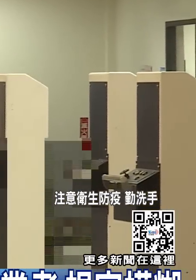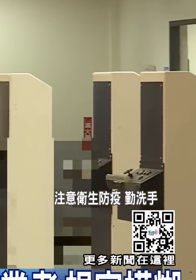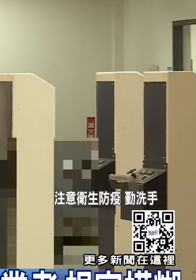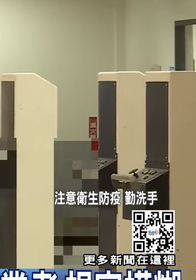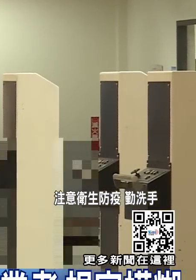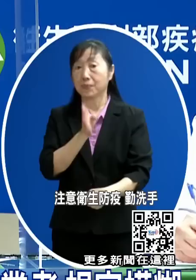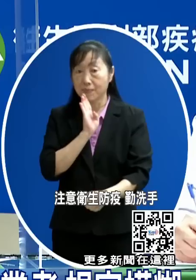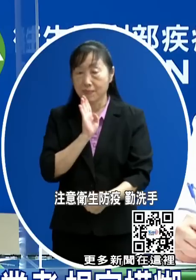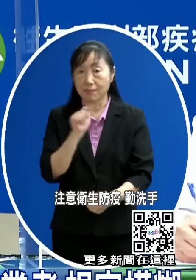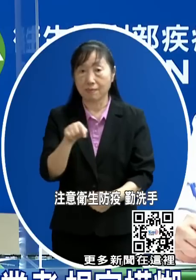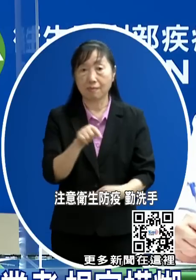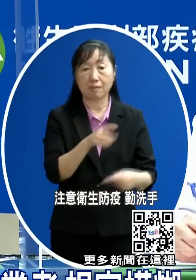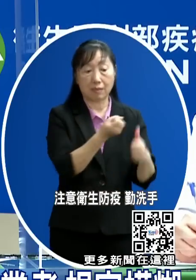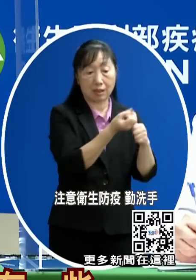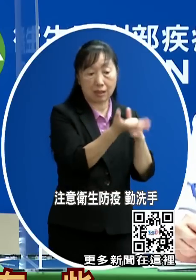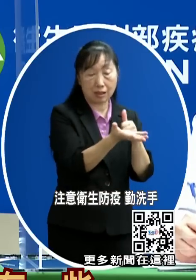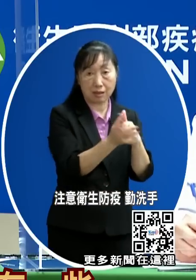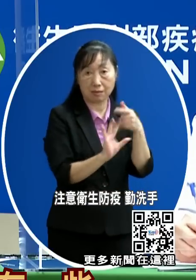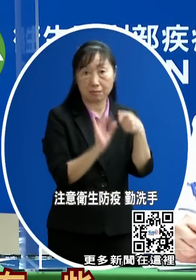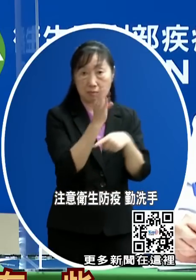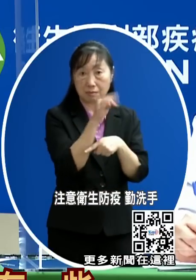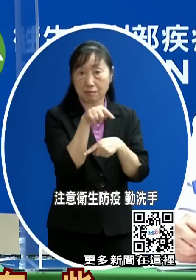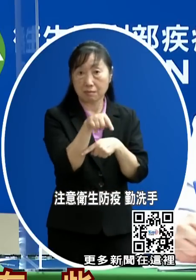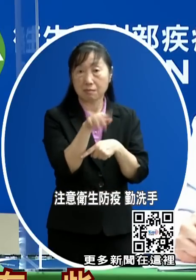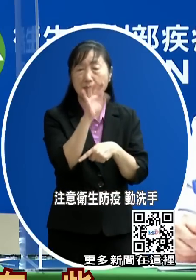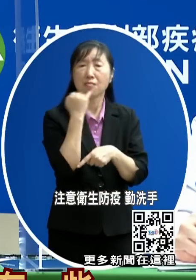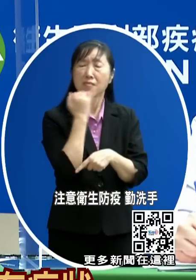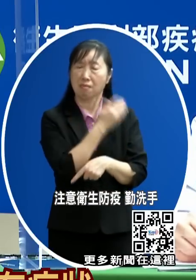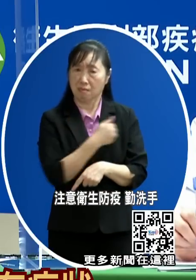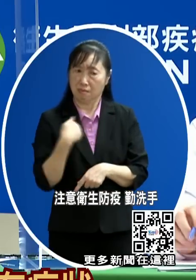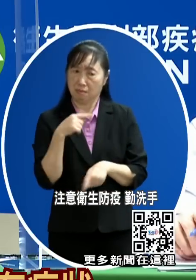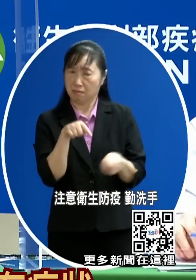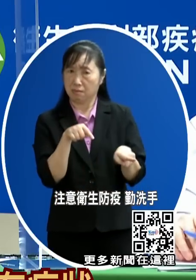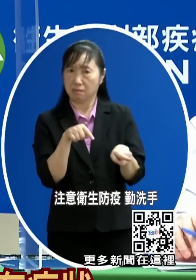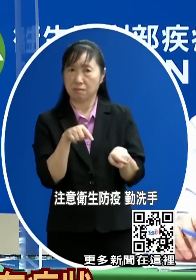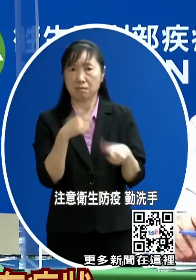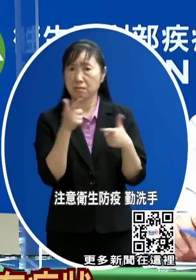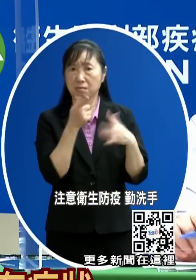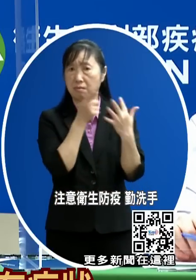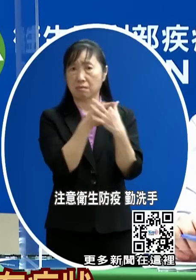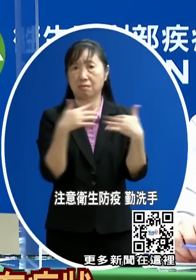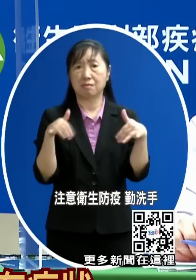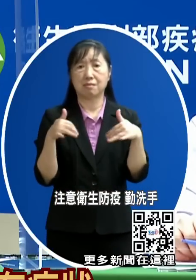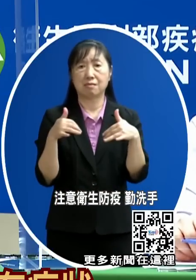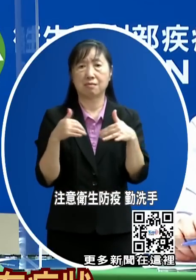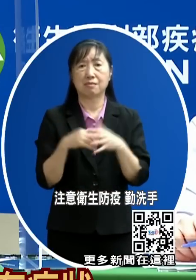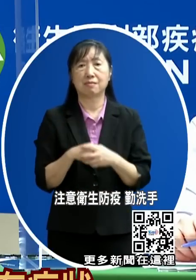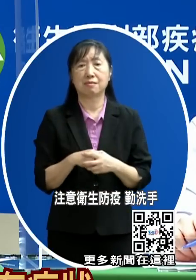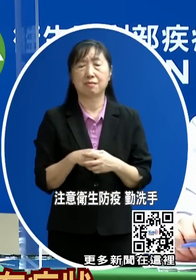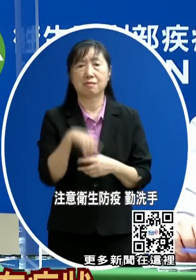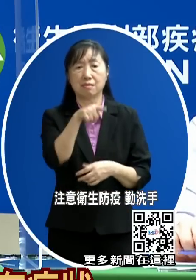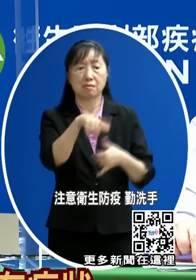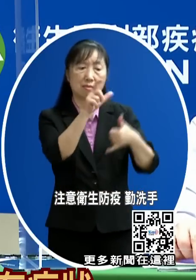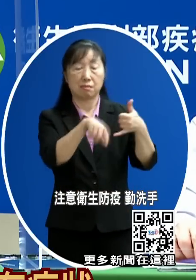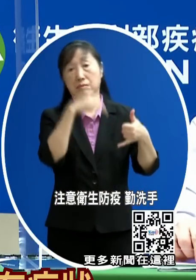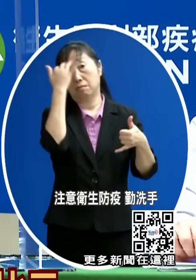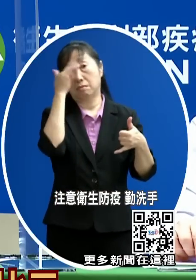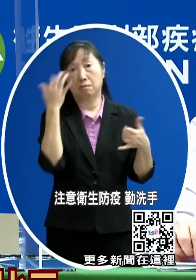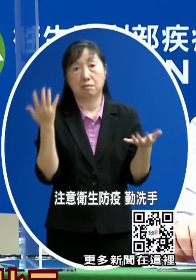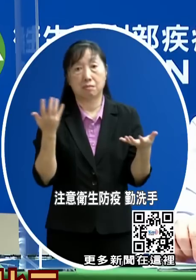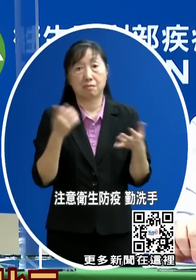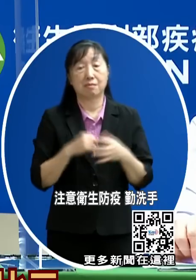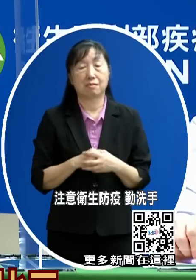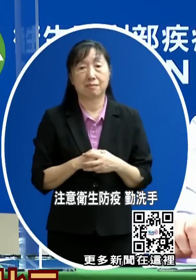确实存在黑数， 染疫率是包含有可能有一些是没有验出来的，或是没有症状，大概